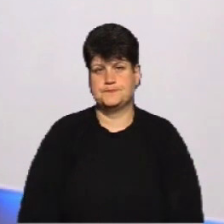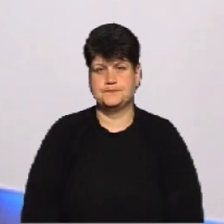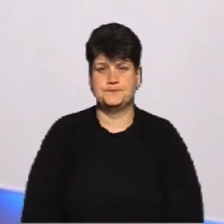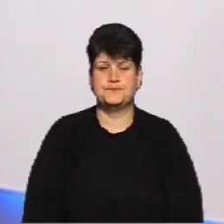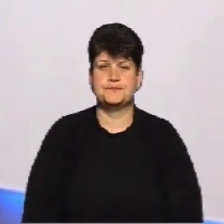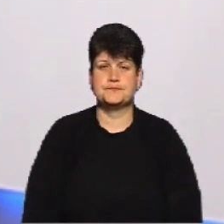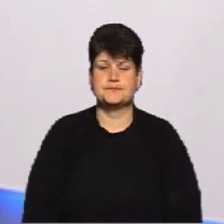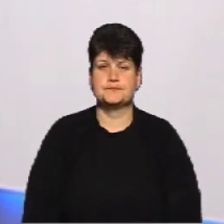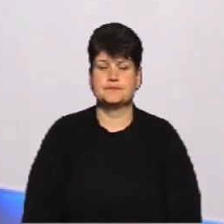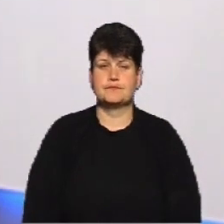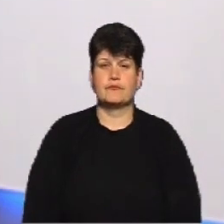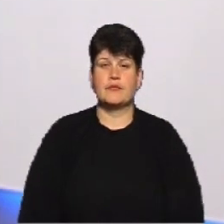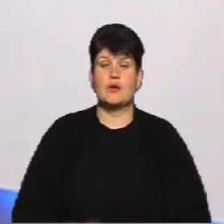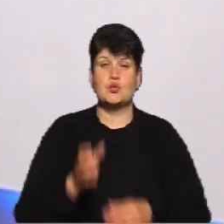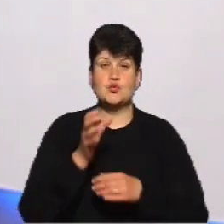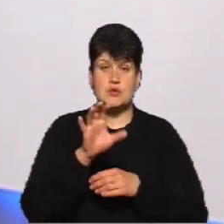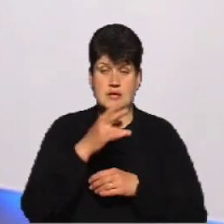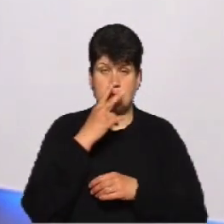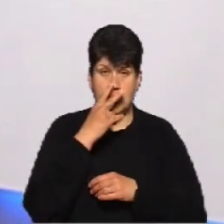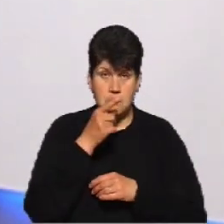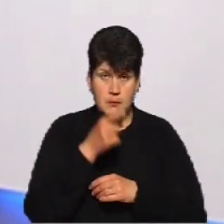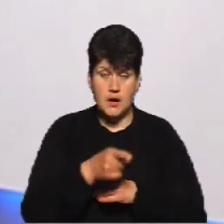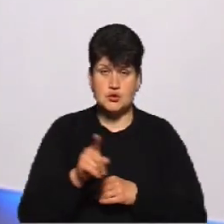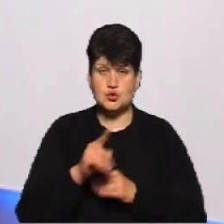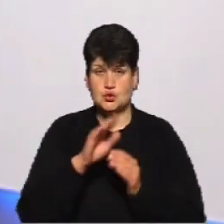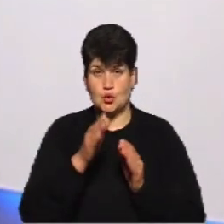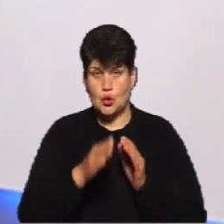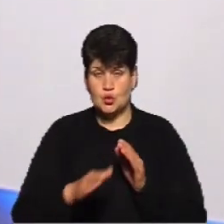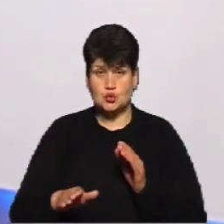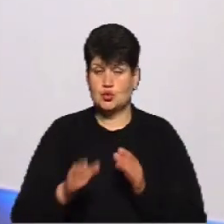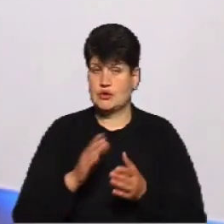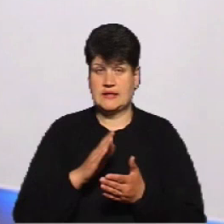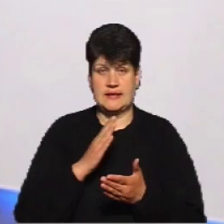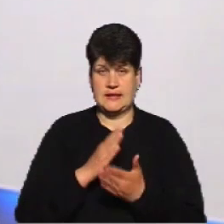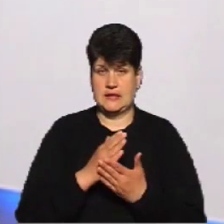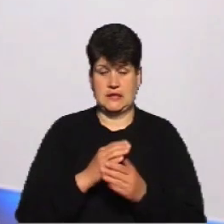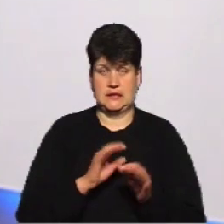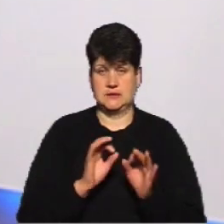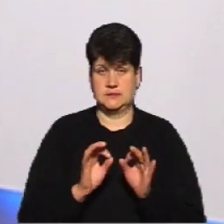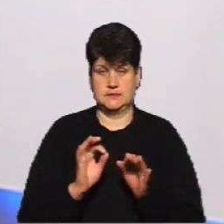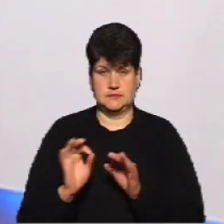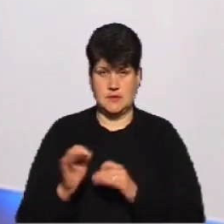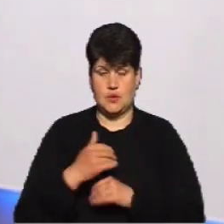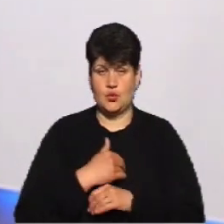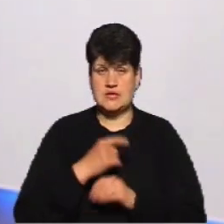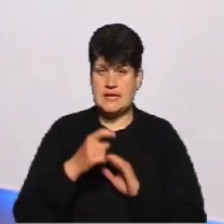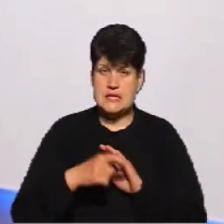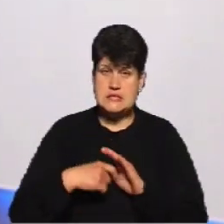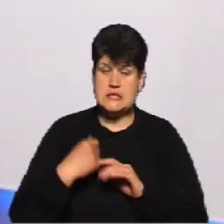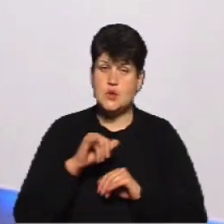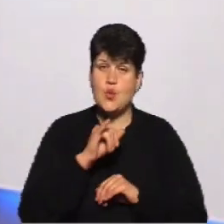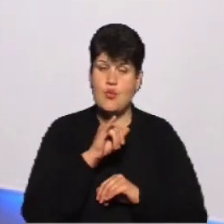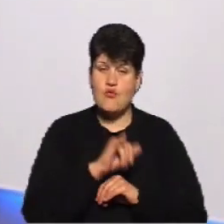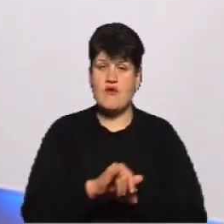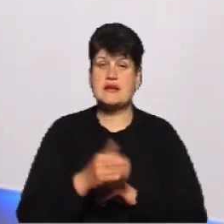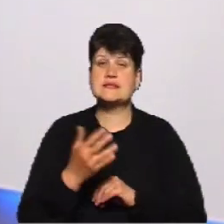Власне, у сюжеті ми побачили, що дно не зовсім безпечне. І, пані Ірино, хочеться дізнатися у вас, наскільки часто